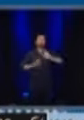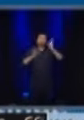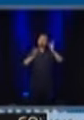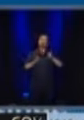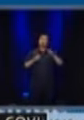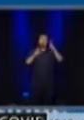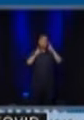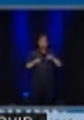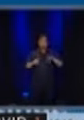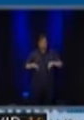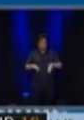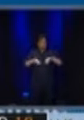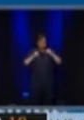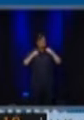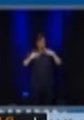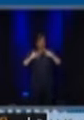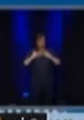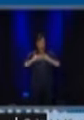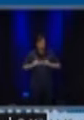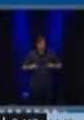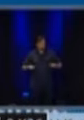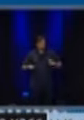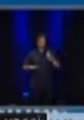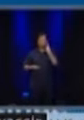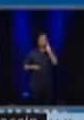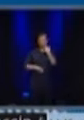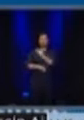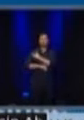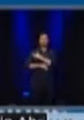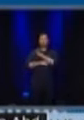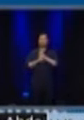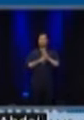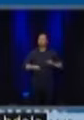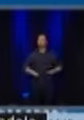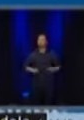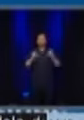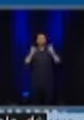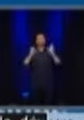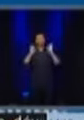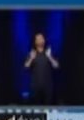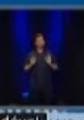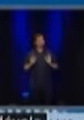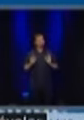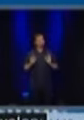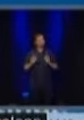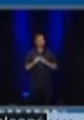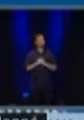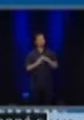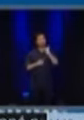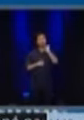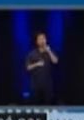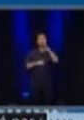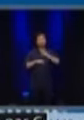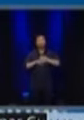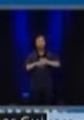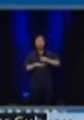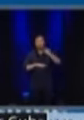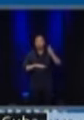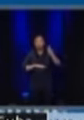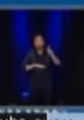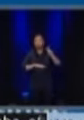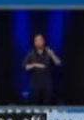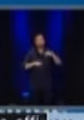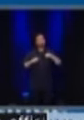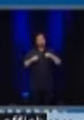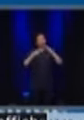on calcule qu'il est complètement protégé. Par contre, bien, si on parle, par exemple, pour voyager, c'est pas sous